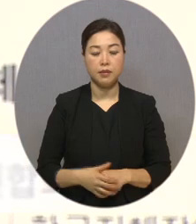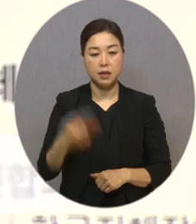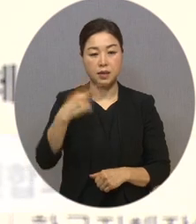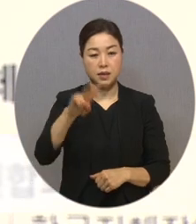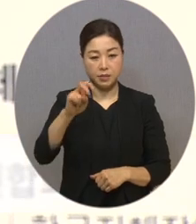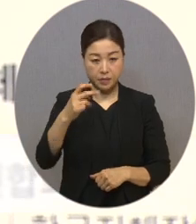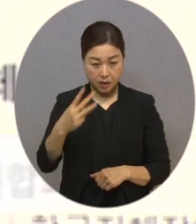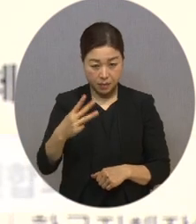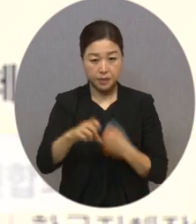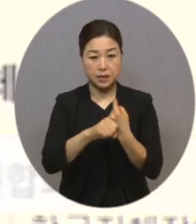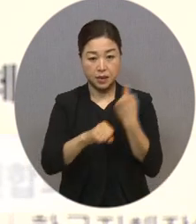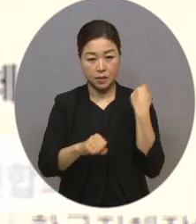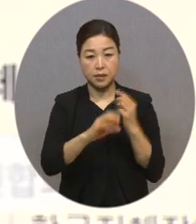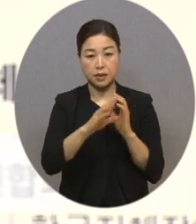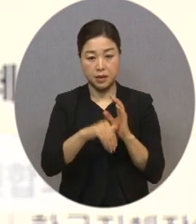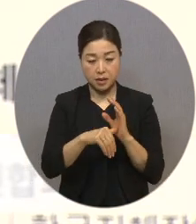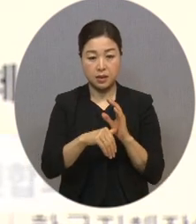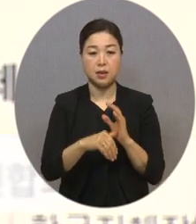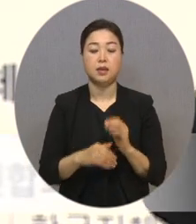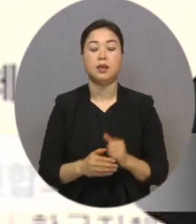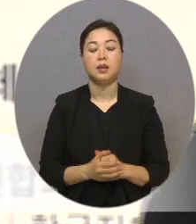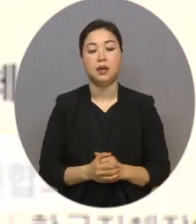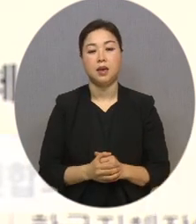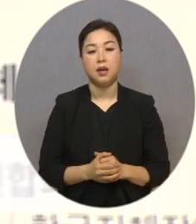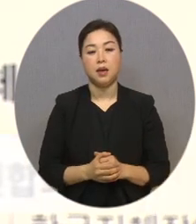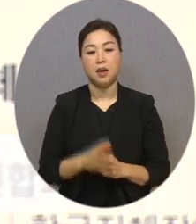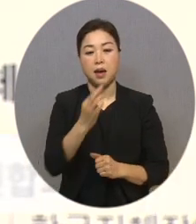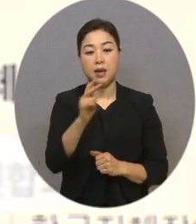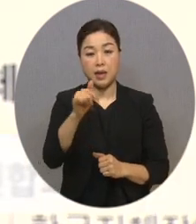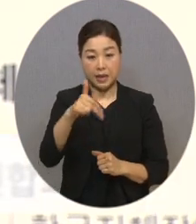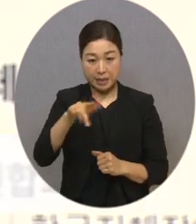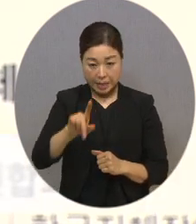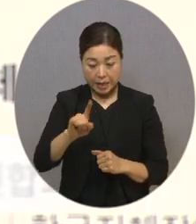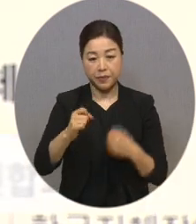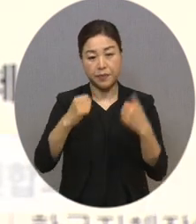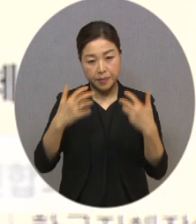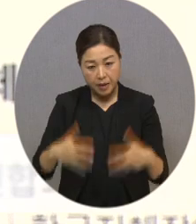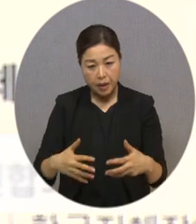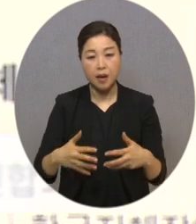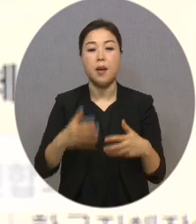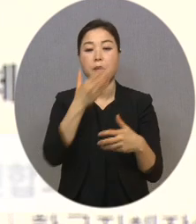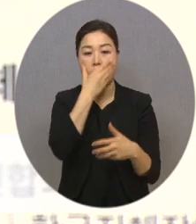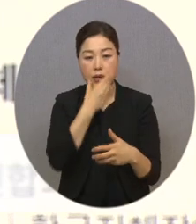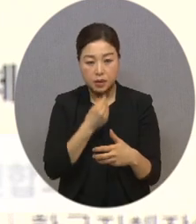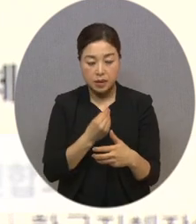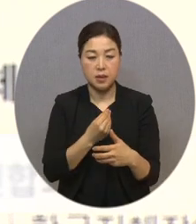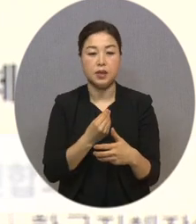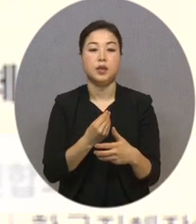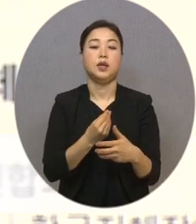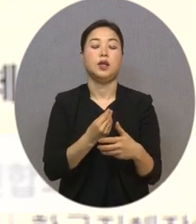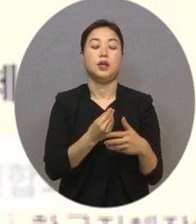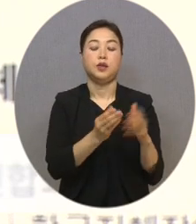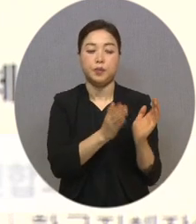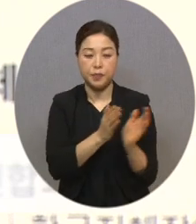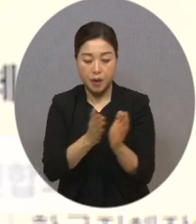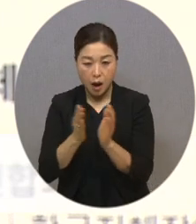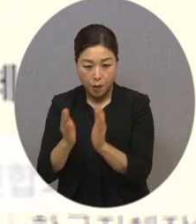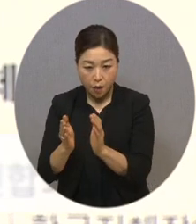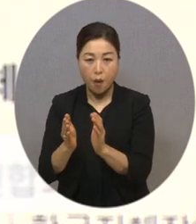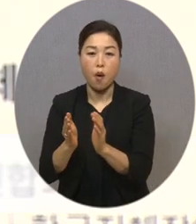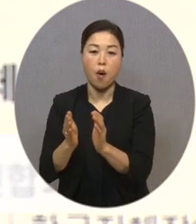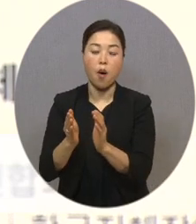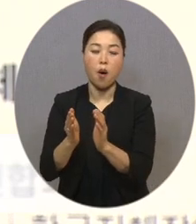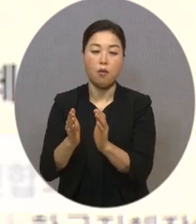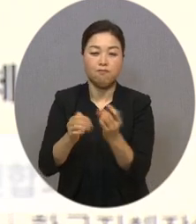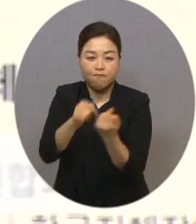2023년 지난해에는 저희가 약자 복지를 마련하고 공고히 하는 한 해가 되었다고 봅니다. 금년에는 정책을